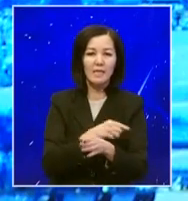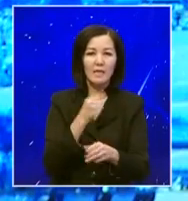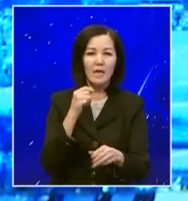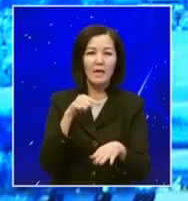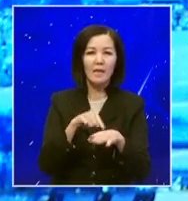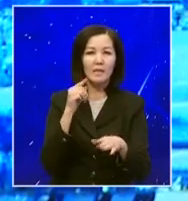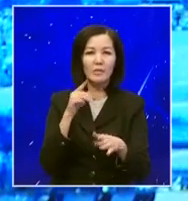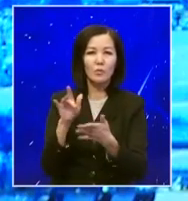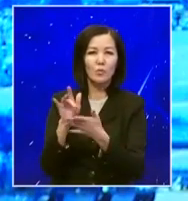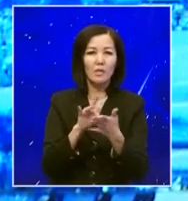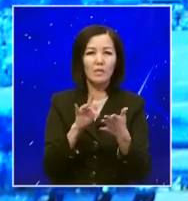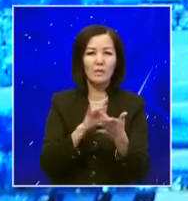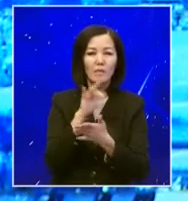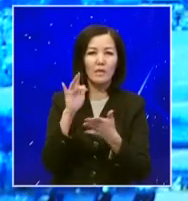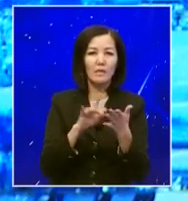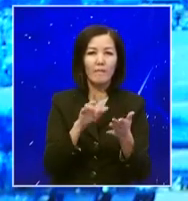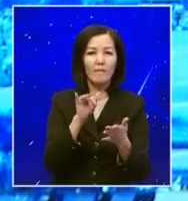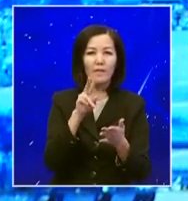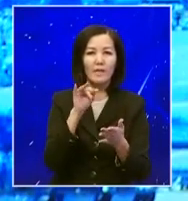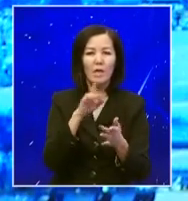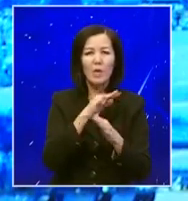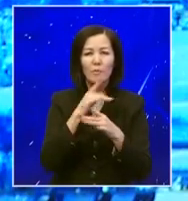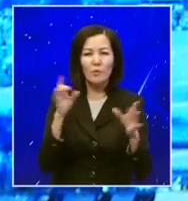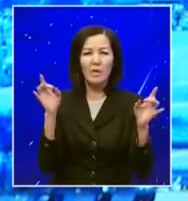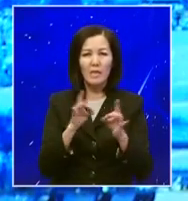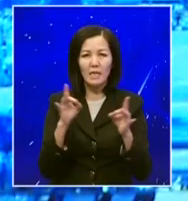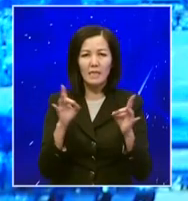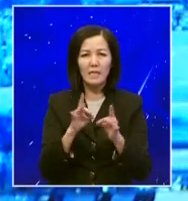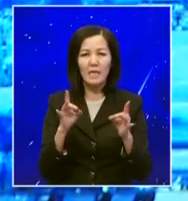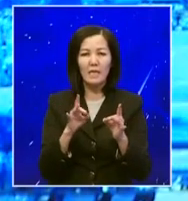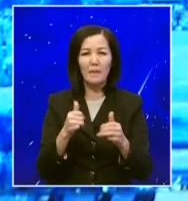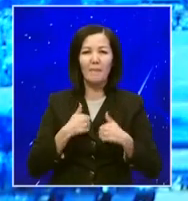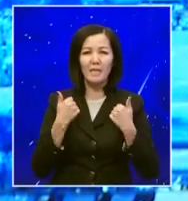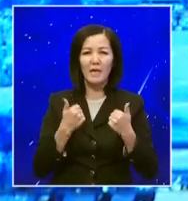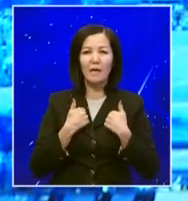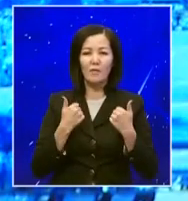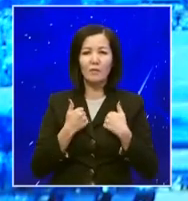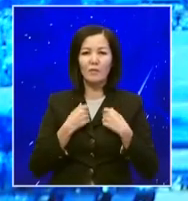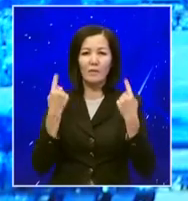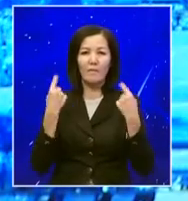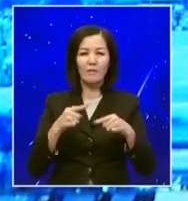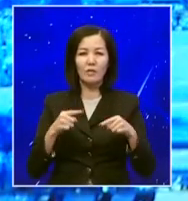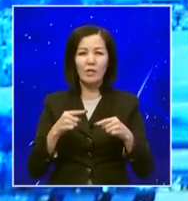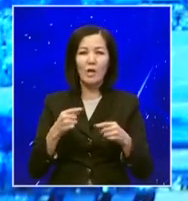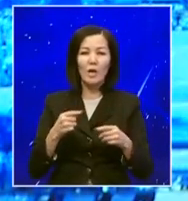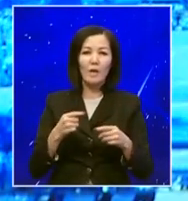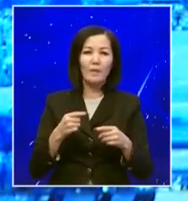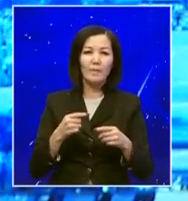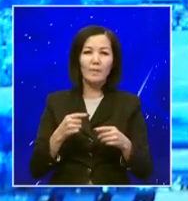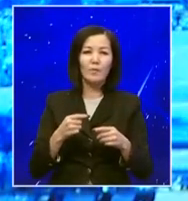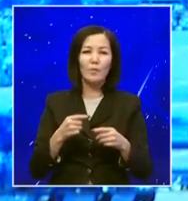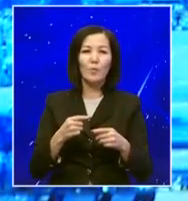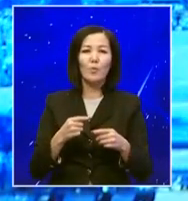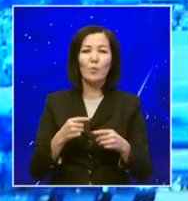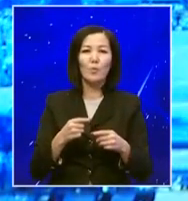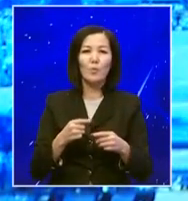среди туристов городам, как Флоренция. Многие рестораны и бары пытаются выжить как могут. Удивительно, но порой в